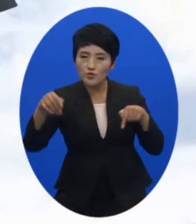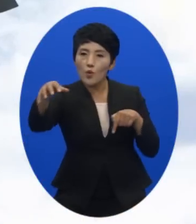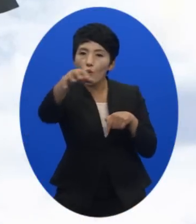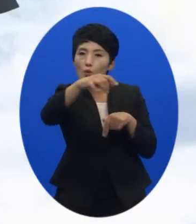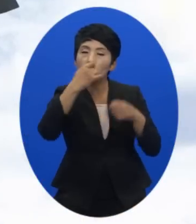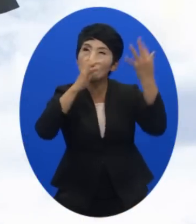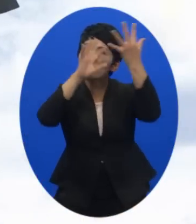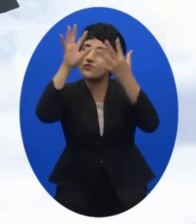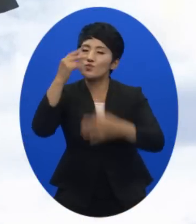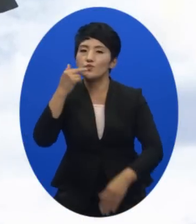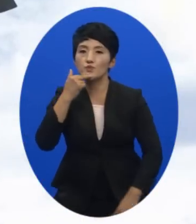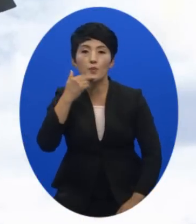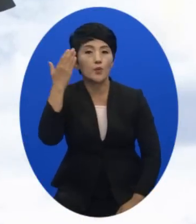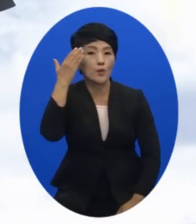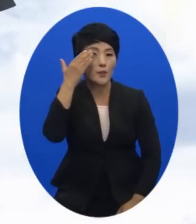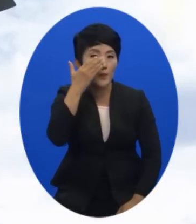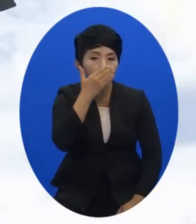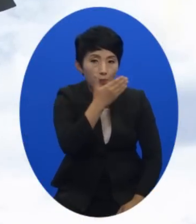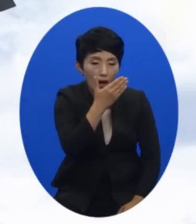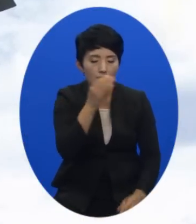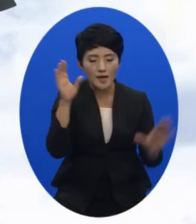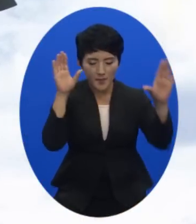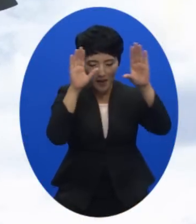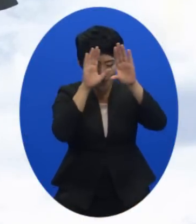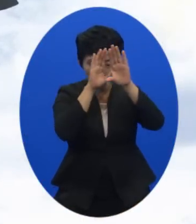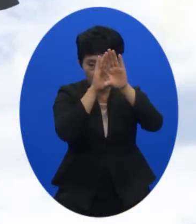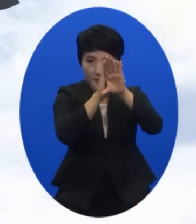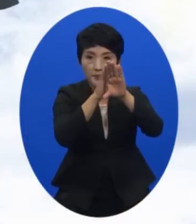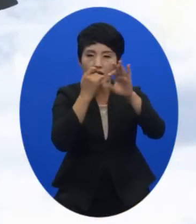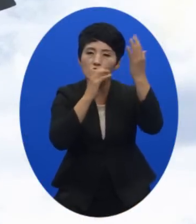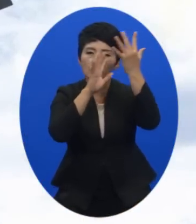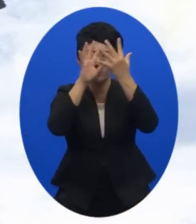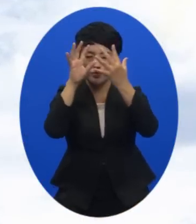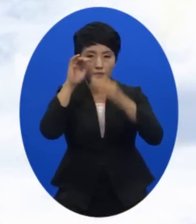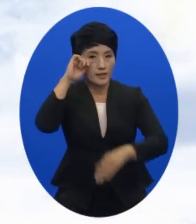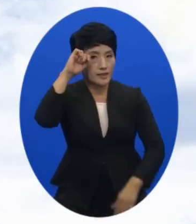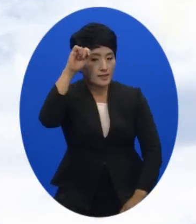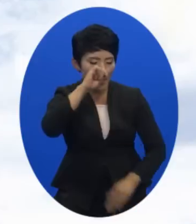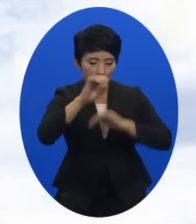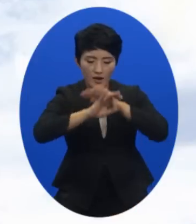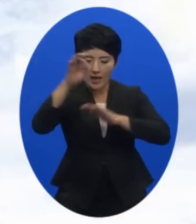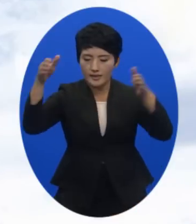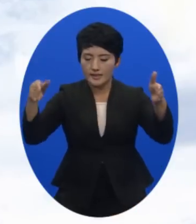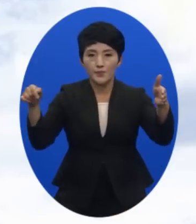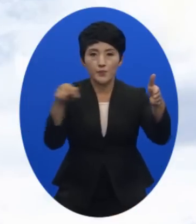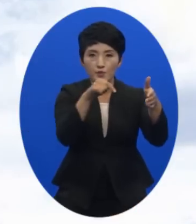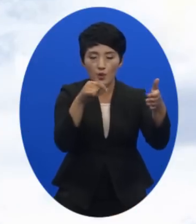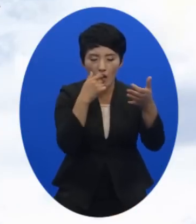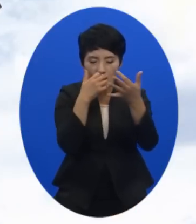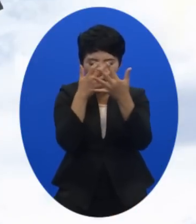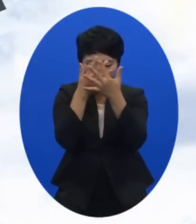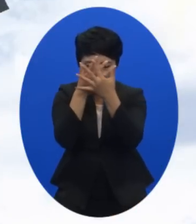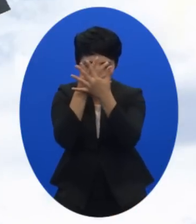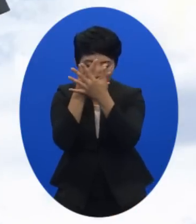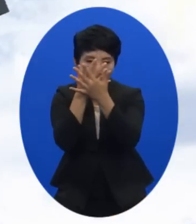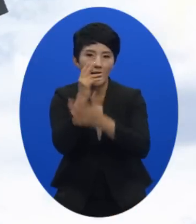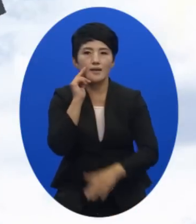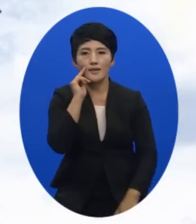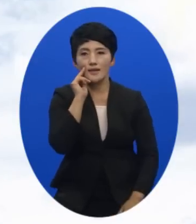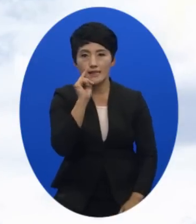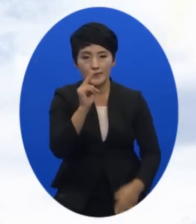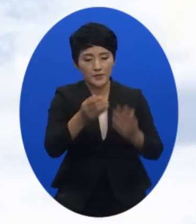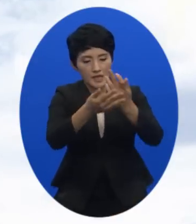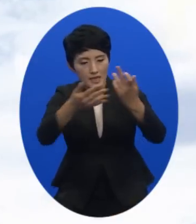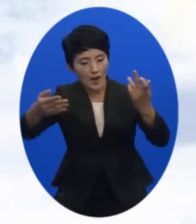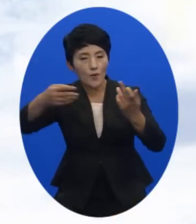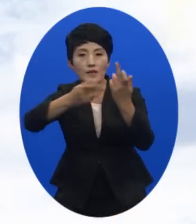맑다가 밤부터 차츰 구름 많아지겠습니다. 또 새벽부터 아침 사이에 내륙을 중심으로 안개가 짙게 끼는 곳이 있겠고요. 강원